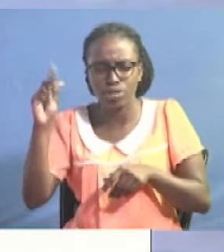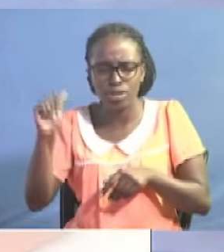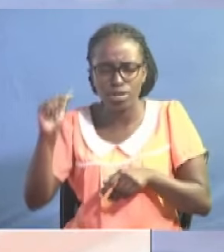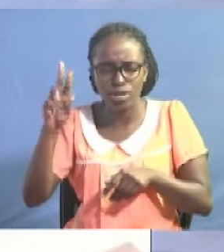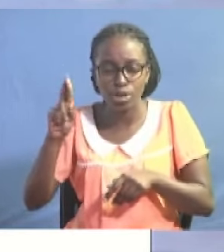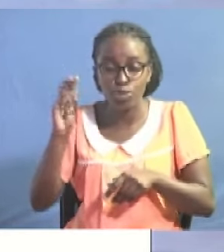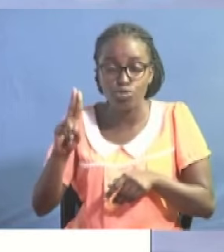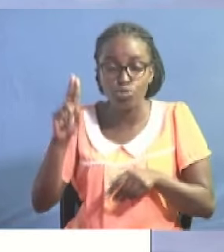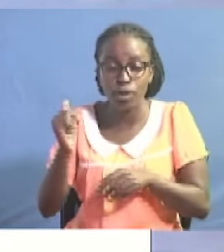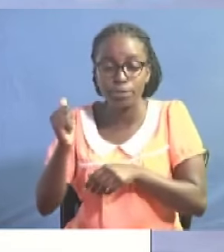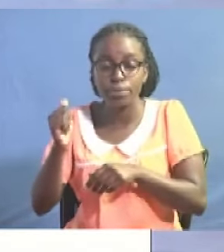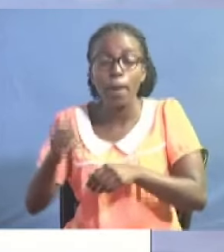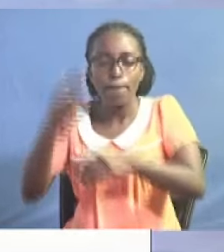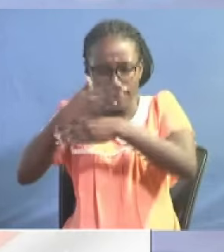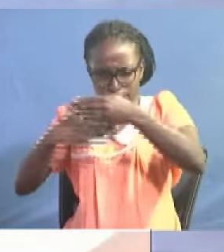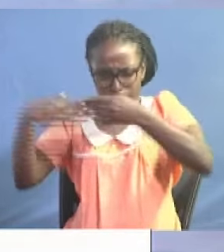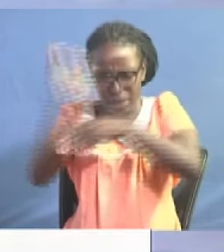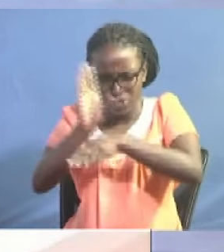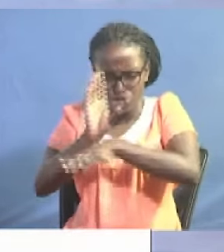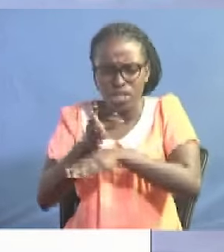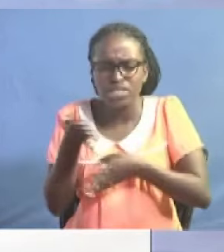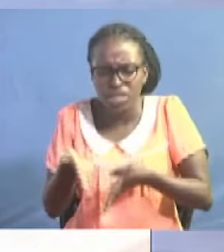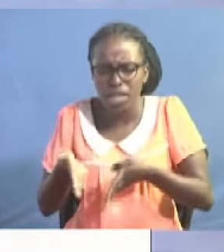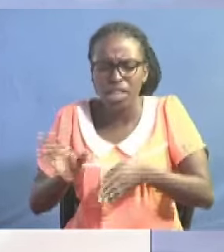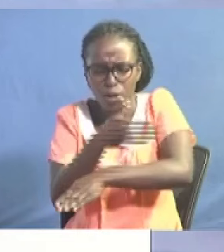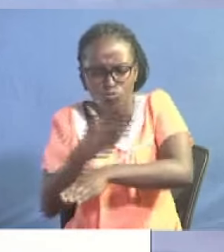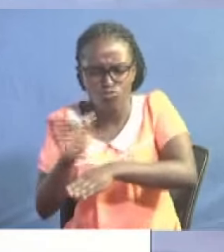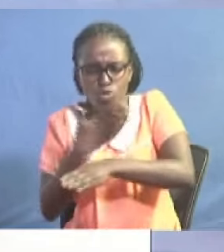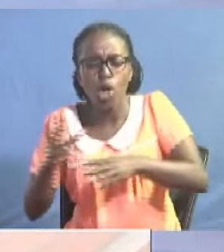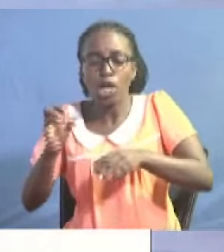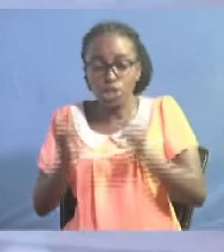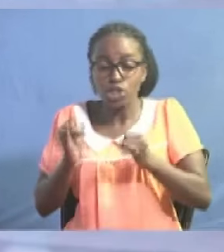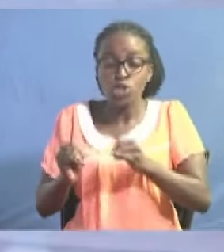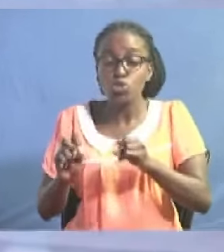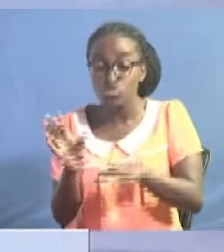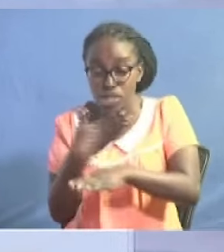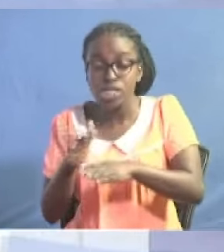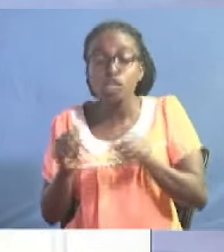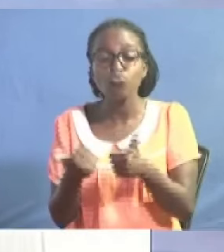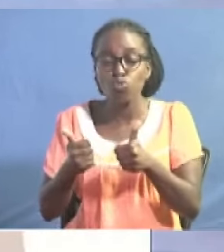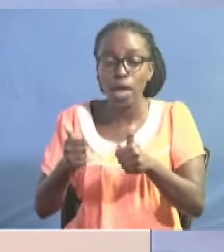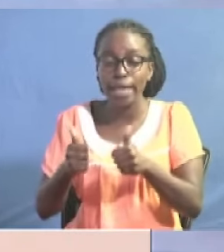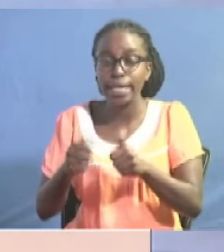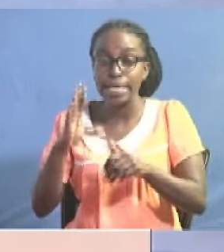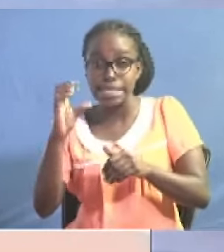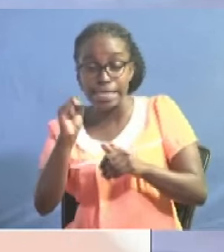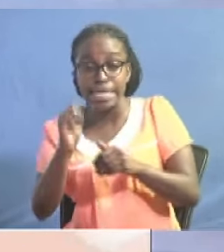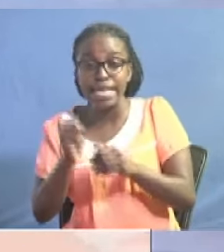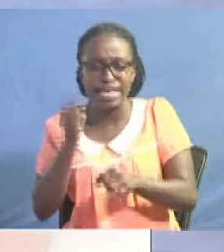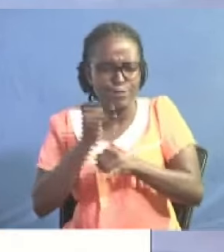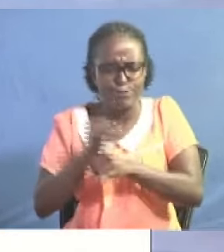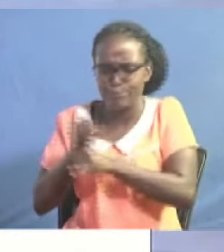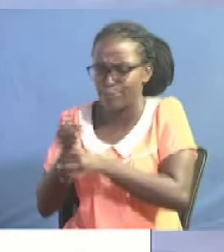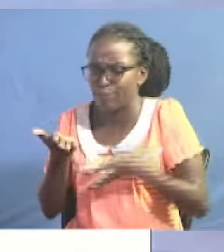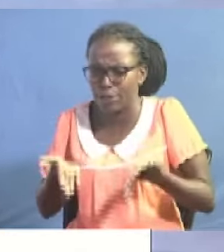kujenga kanisa hilo. Huku akiendelea kuimba wimbo wa ukurasa mpya, rais amewalaumu mawaziri kwa kutofanya kazi vizuri, hivyo